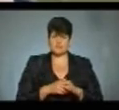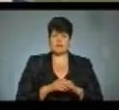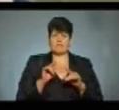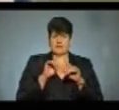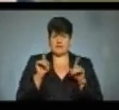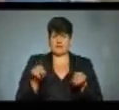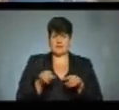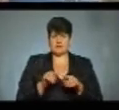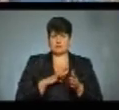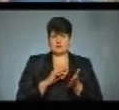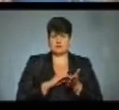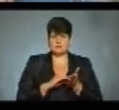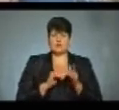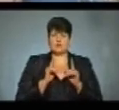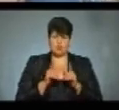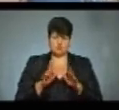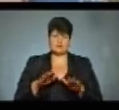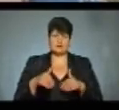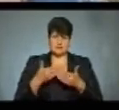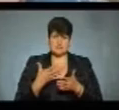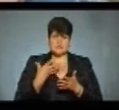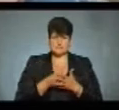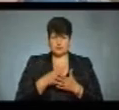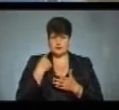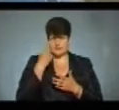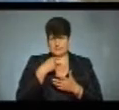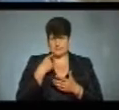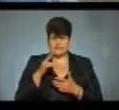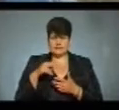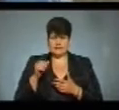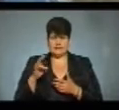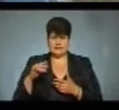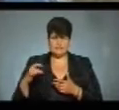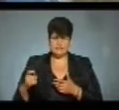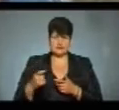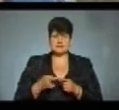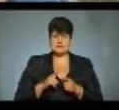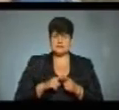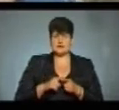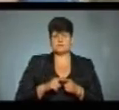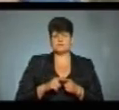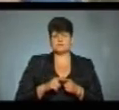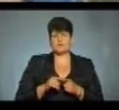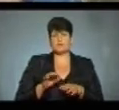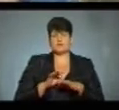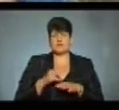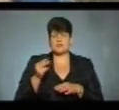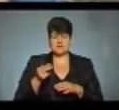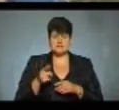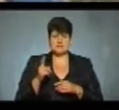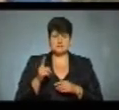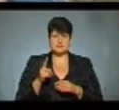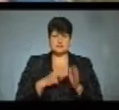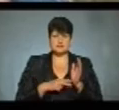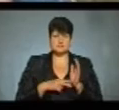було зазначено те, що погоджується з наданням своїх персональних даних. Проведення такої агітації може суперечити статті